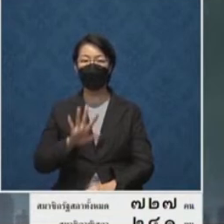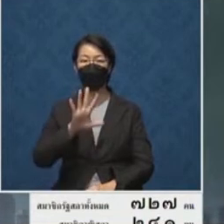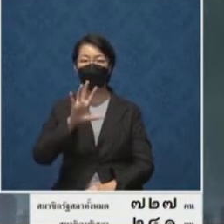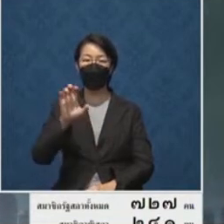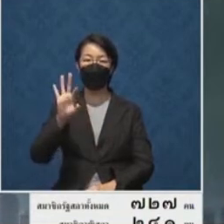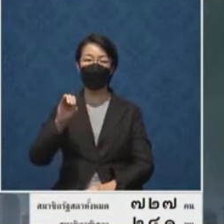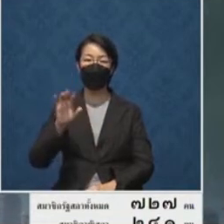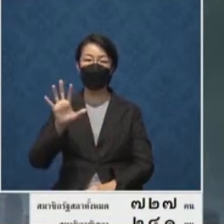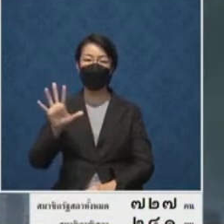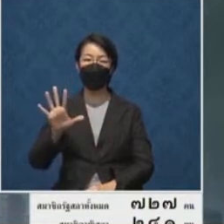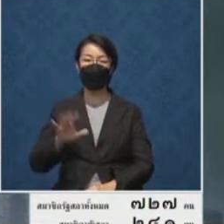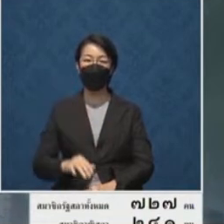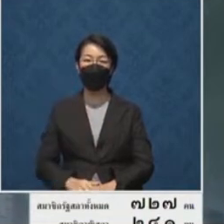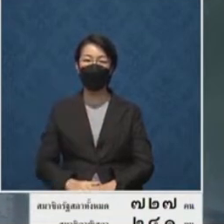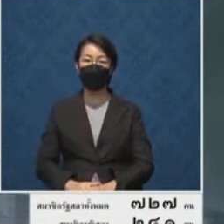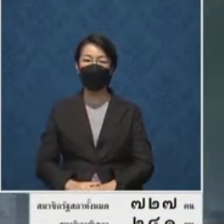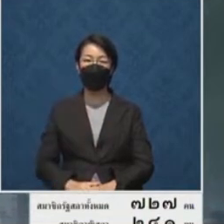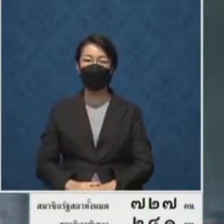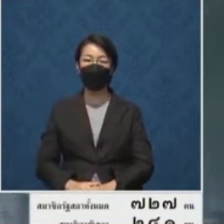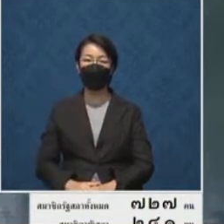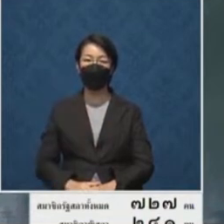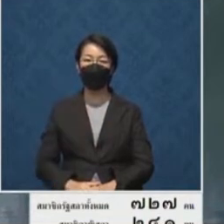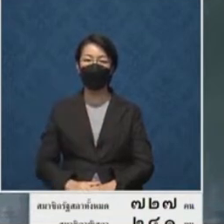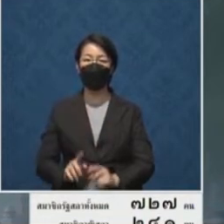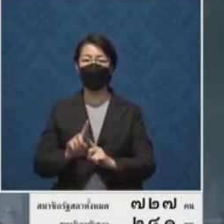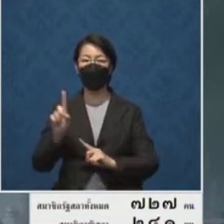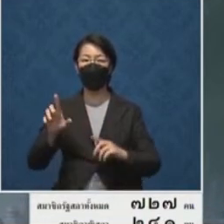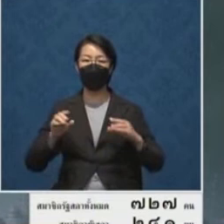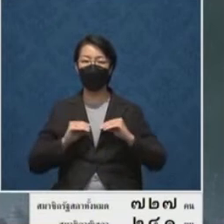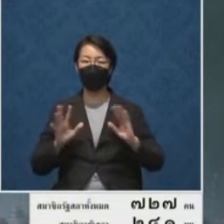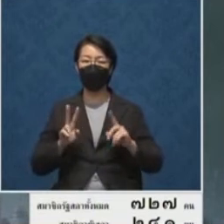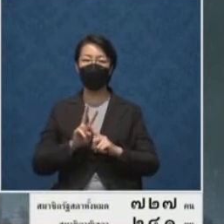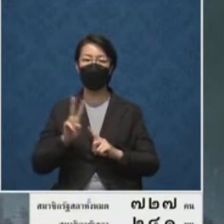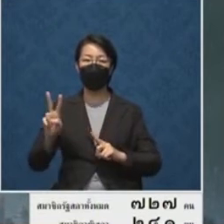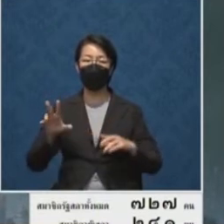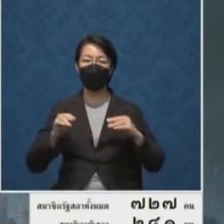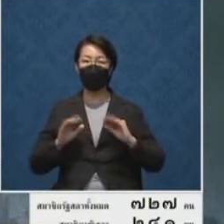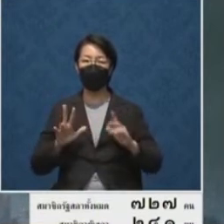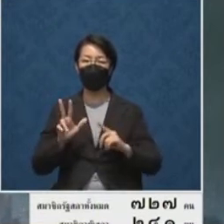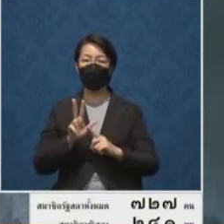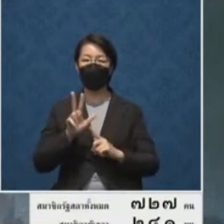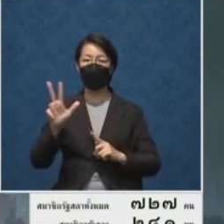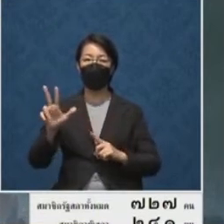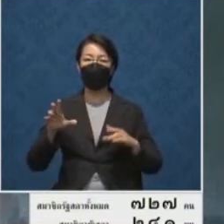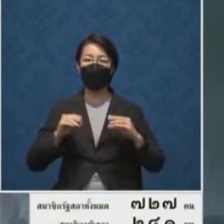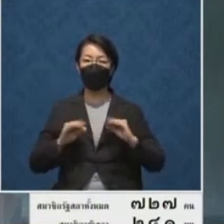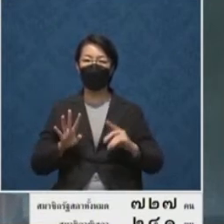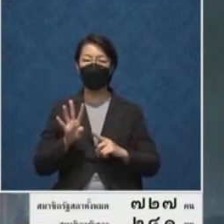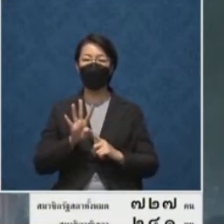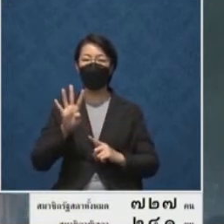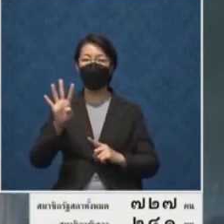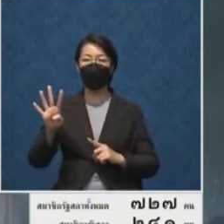595นายสาธิตเหล่าสุวรรณ 1ไม่รับหลักการ2ไม่รับหลักการ3ไม่รับหลัก